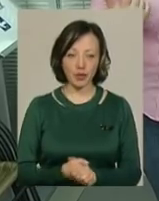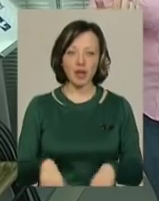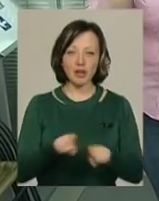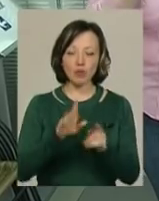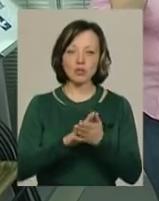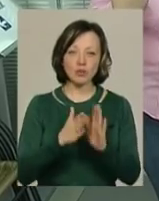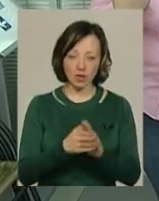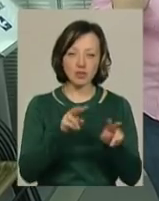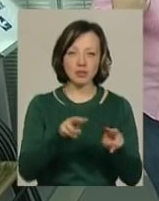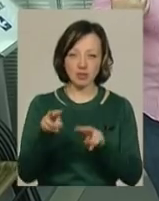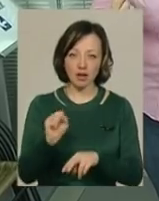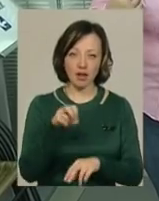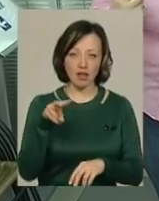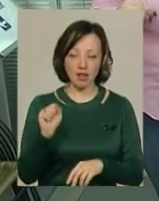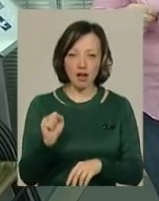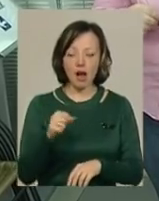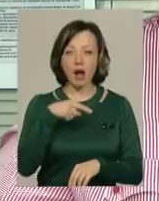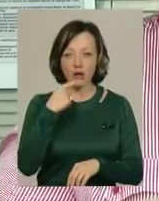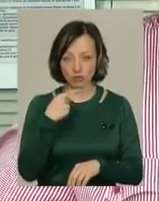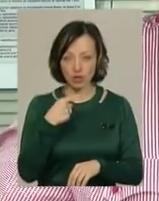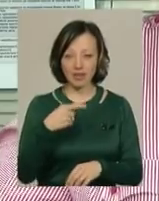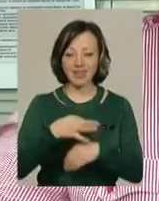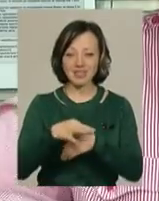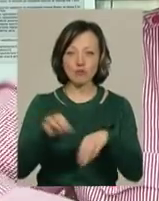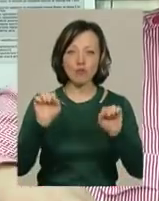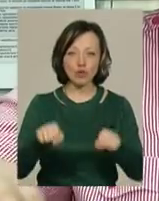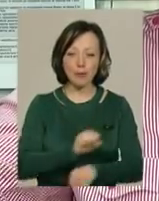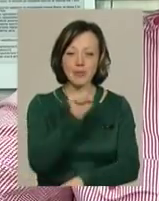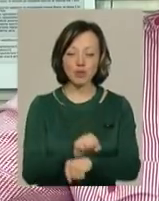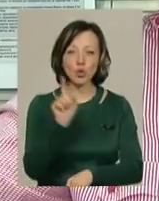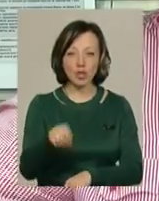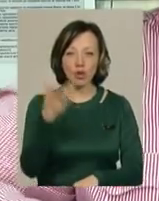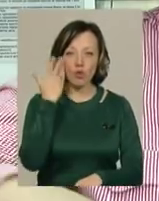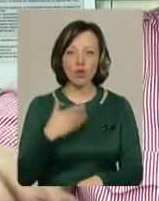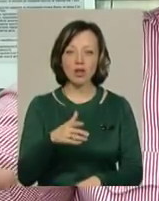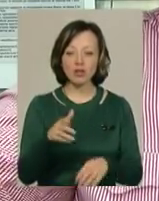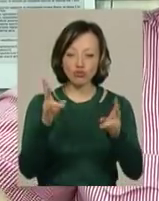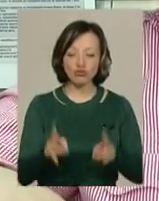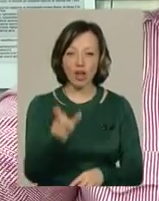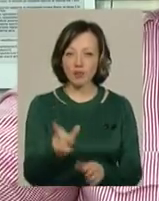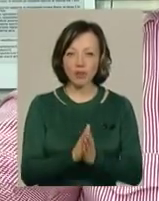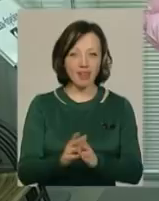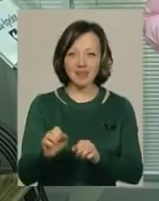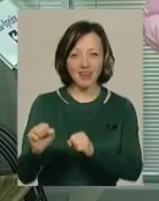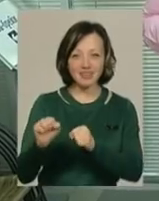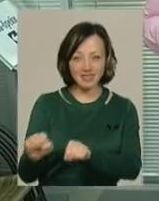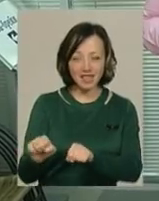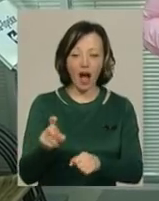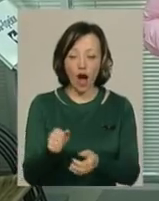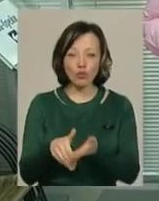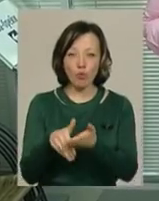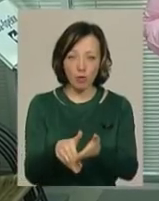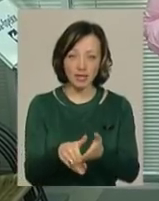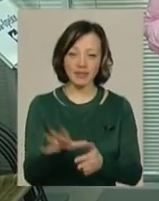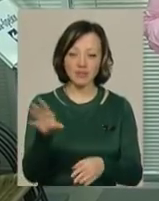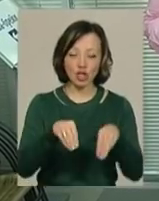картину не раз спостерігала і Алла Андрійчак. Вона переконана, насильство можна припинити лише тоді, коли жертва буде просити не захистити її, а допомогти.